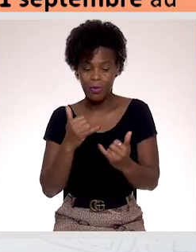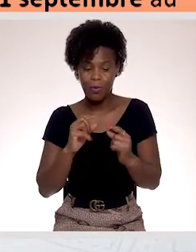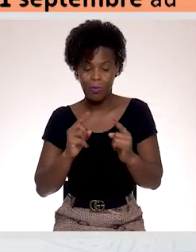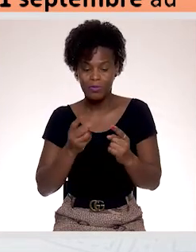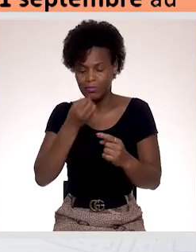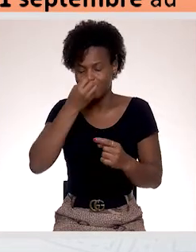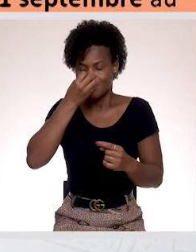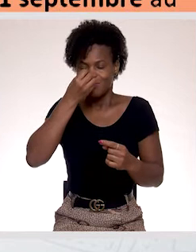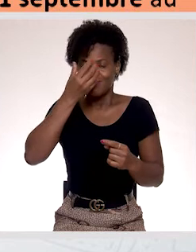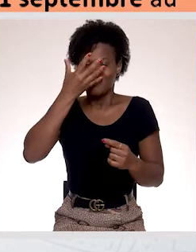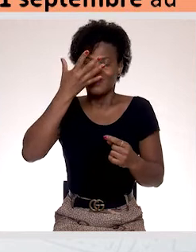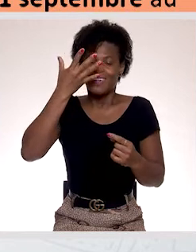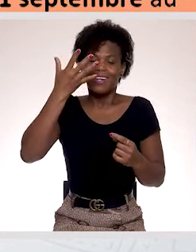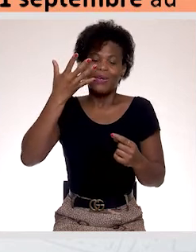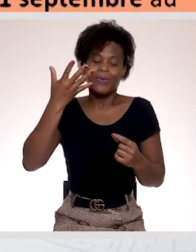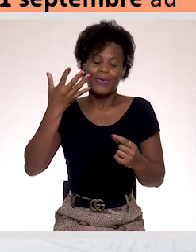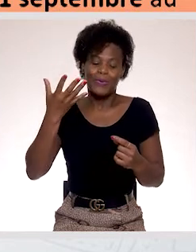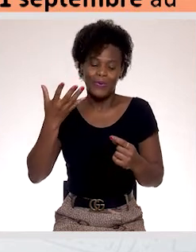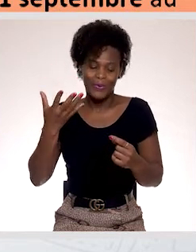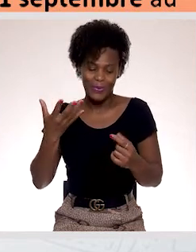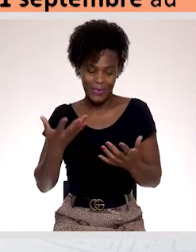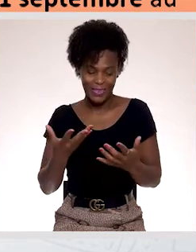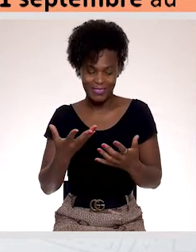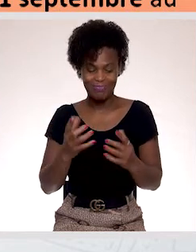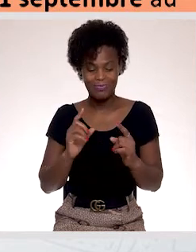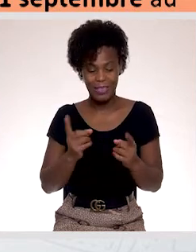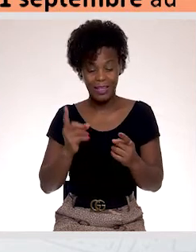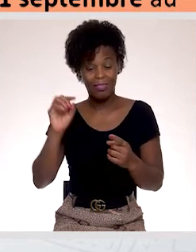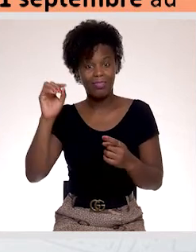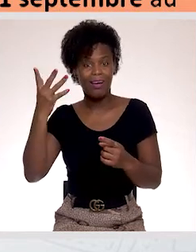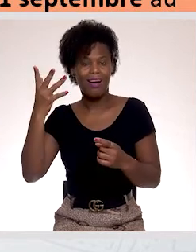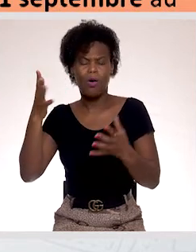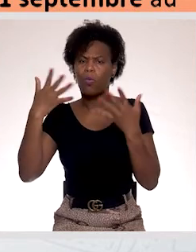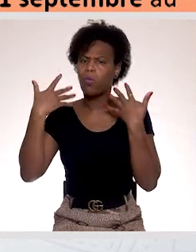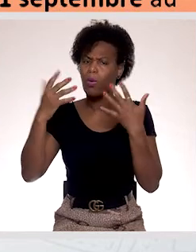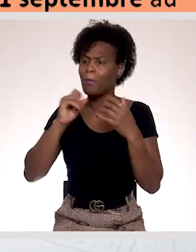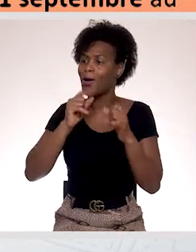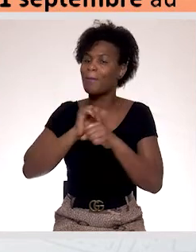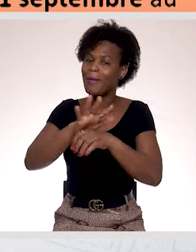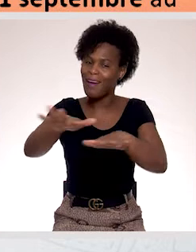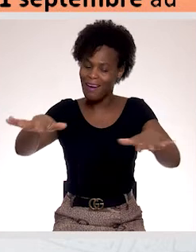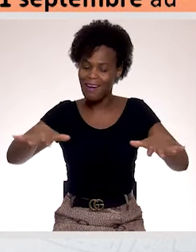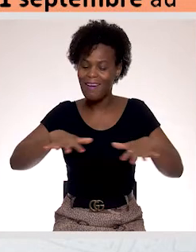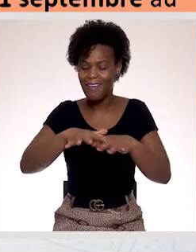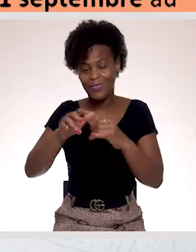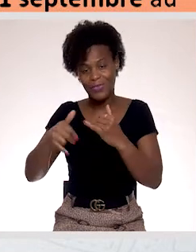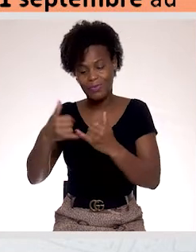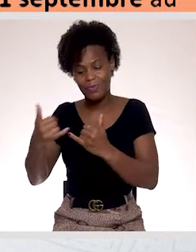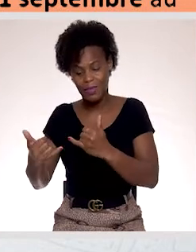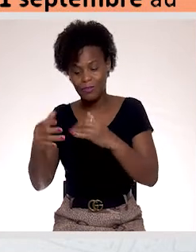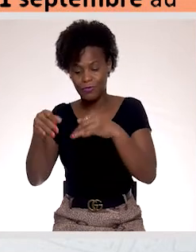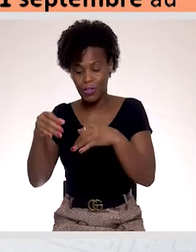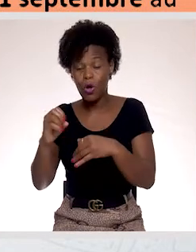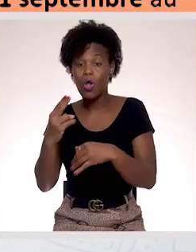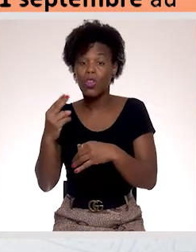à pousser. En été, on peut aller à la plage pour se baigner. Finalement,